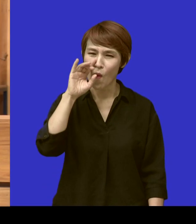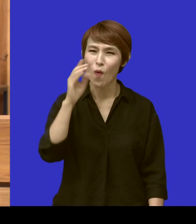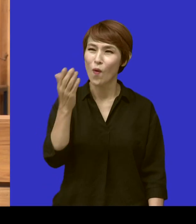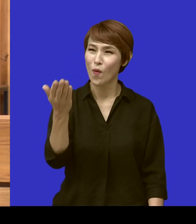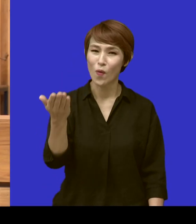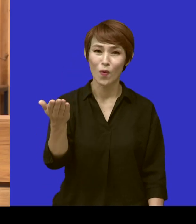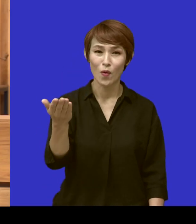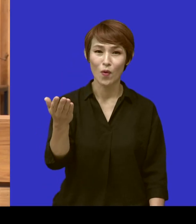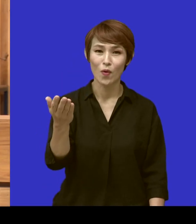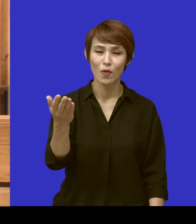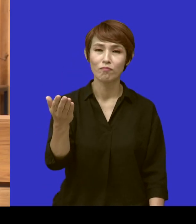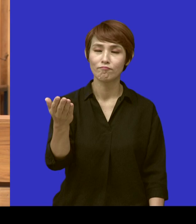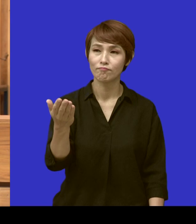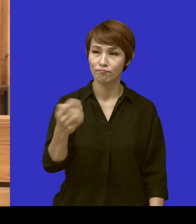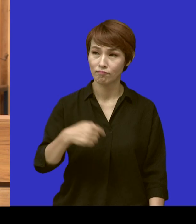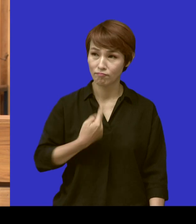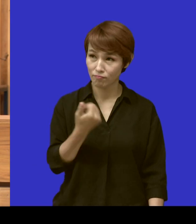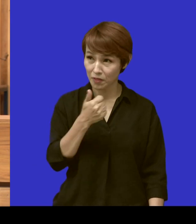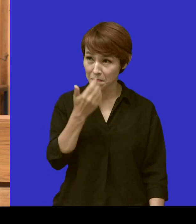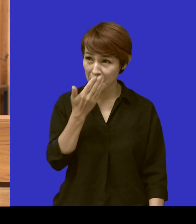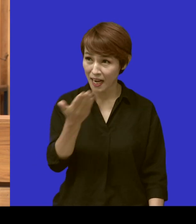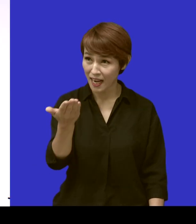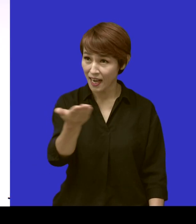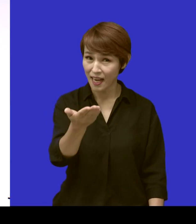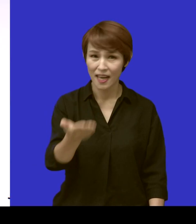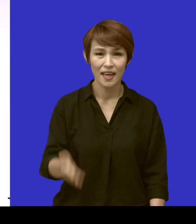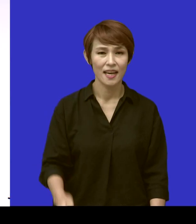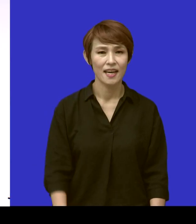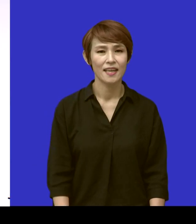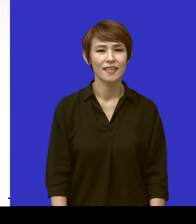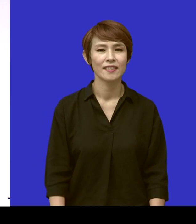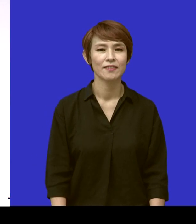궁금했는데 직접 자기 소개 하실 수 있을까요?